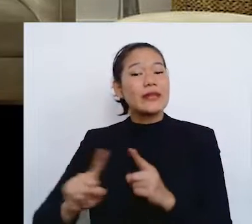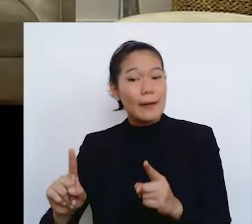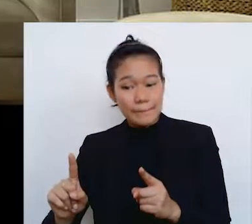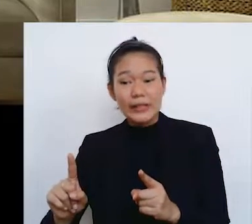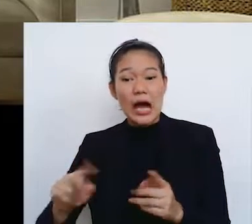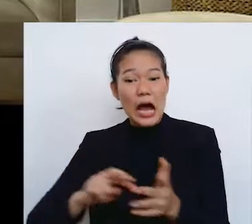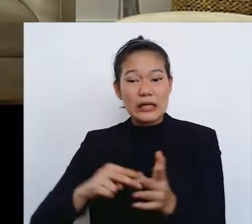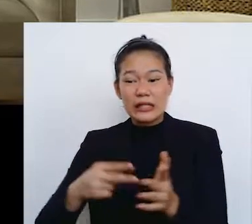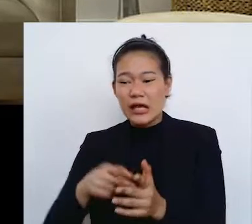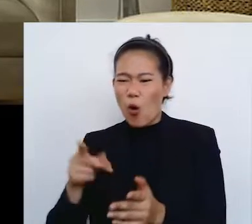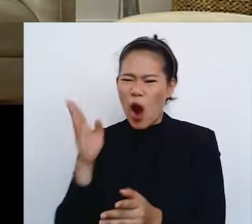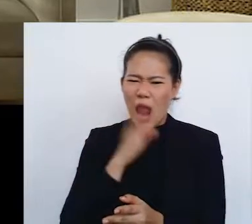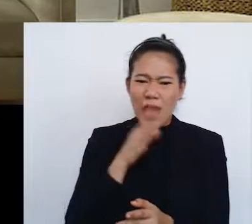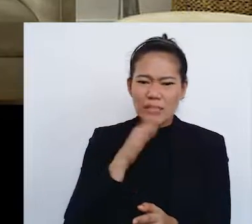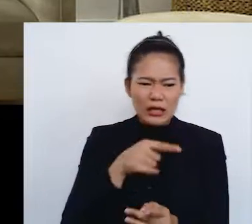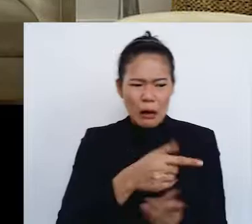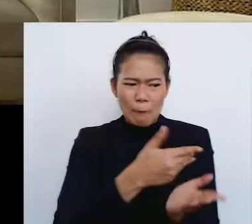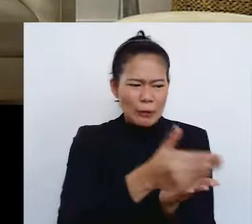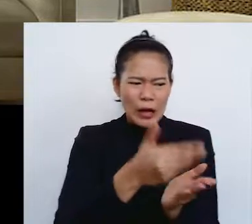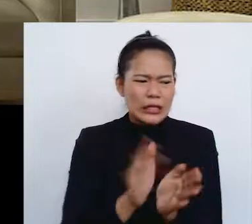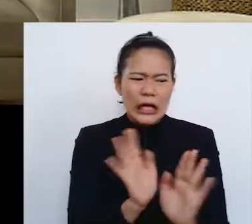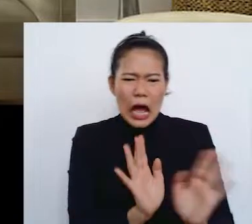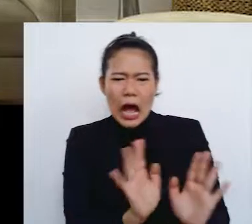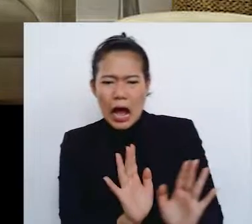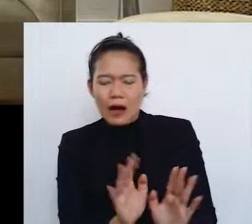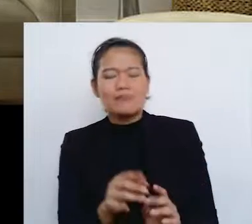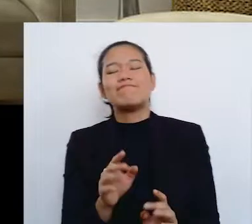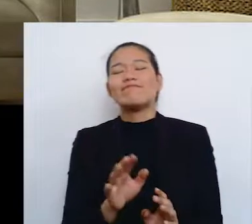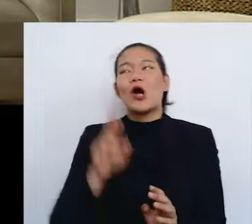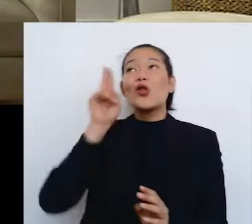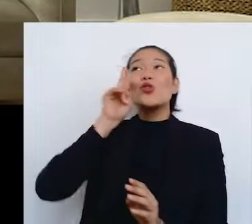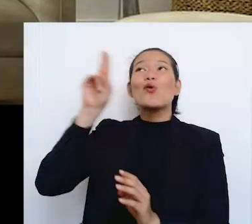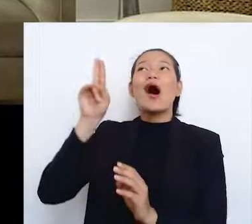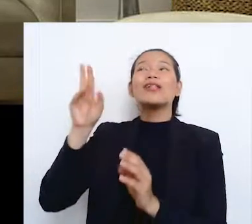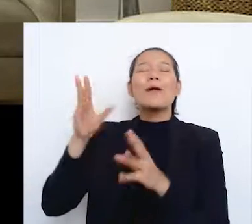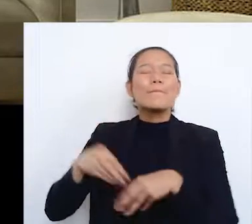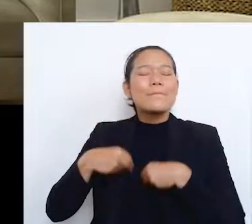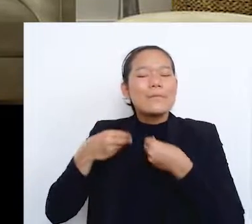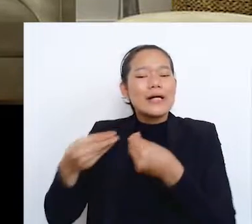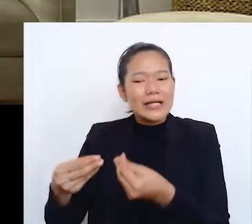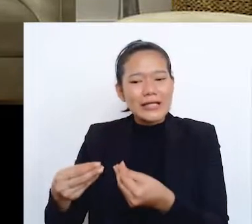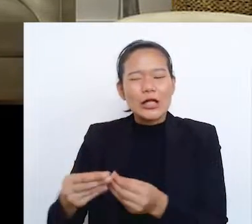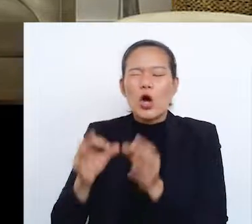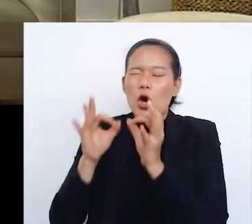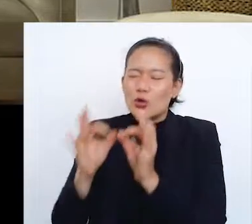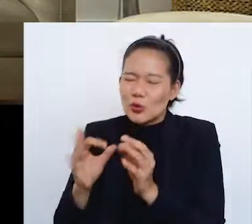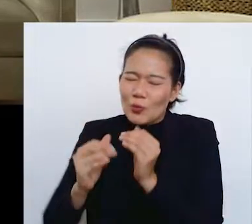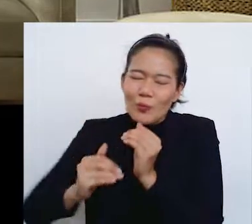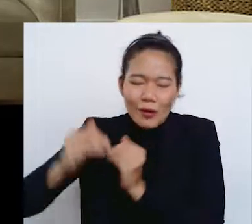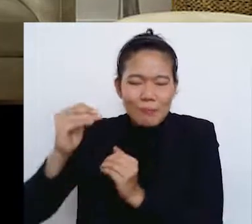Tetapi itu tidak menjadi alasan, karena apa yang Tuhan berikan lebih